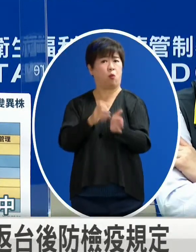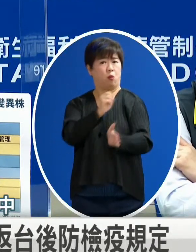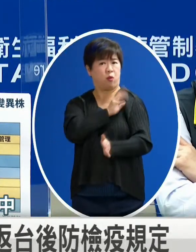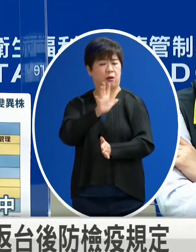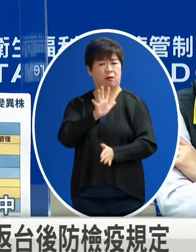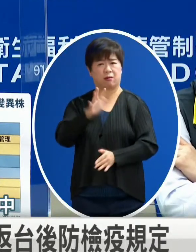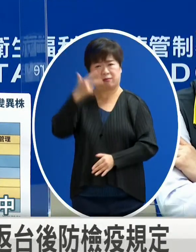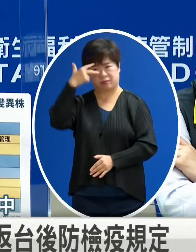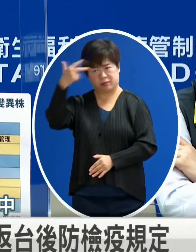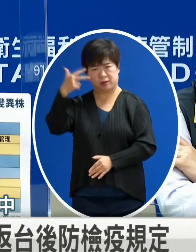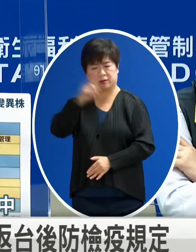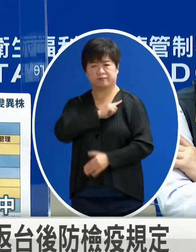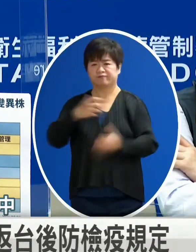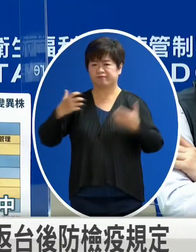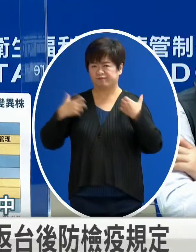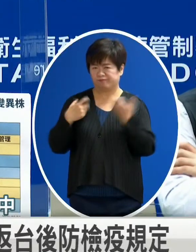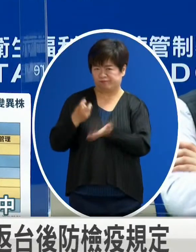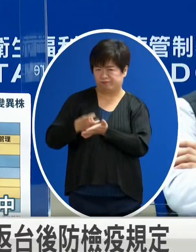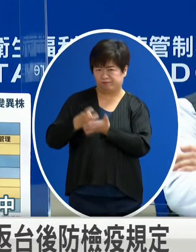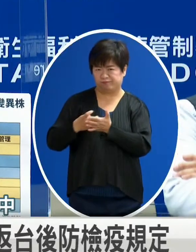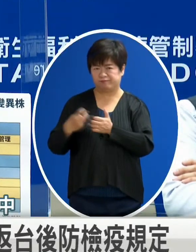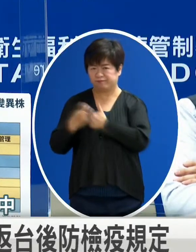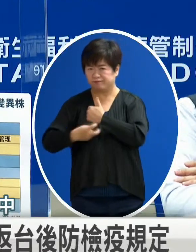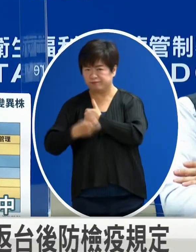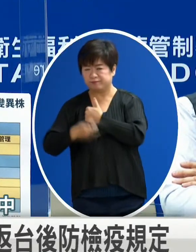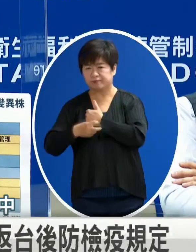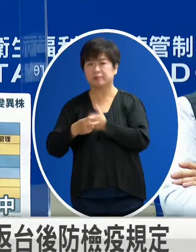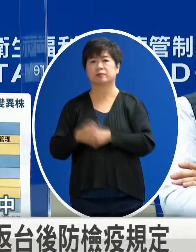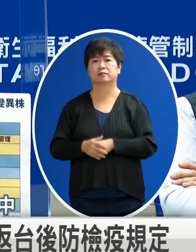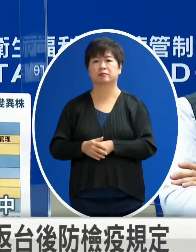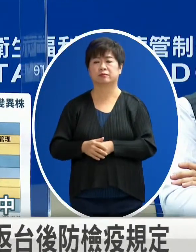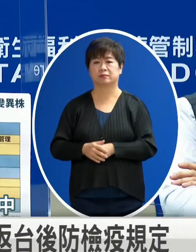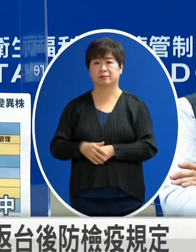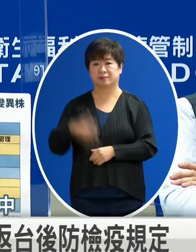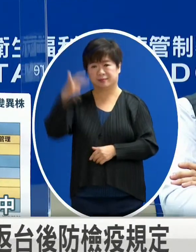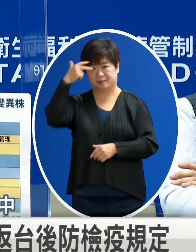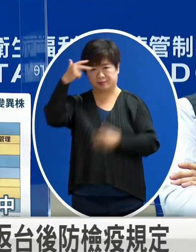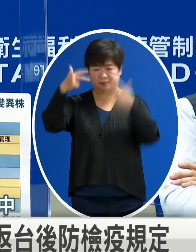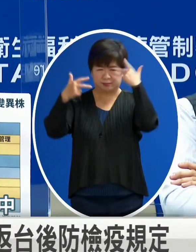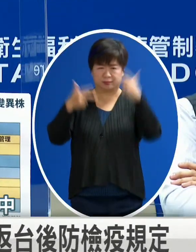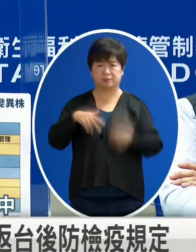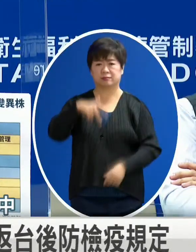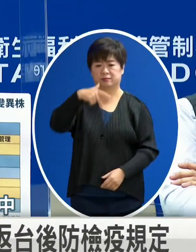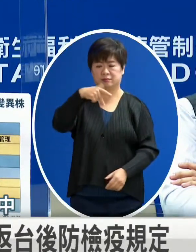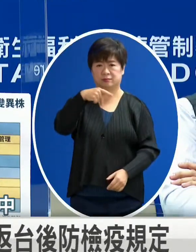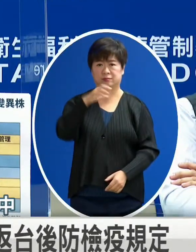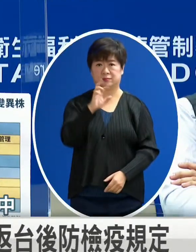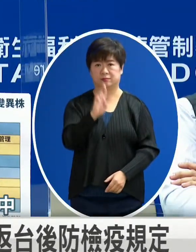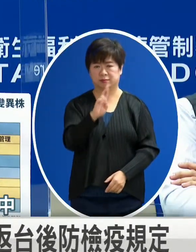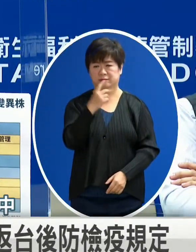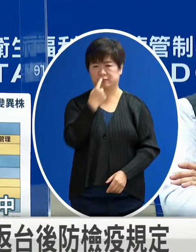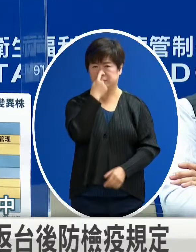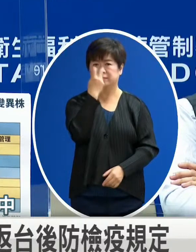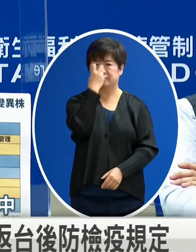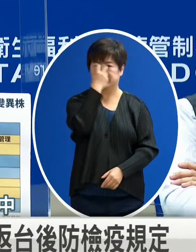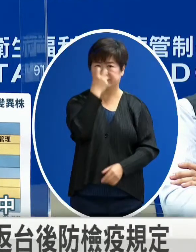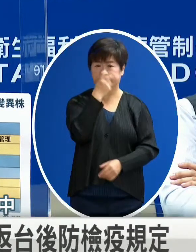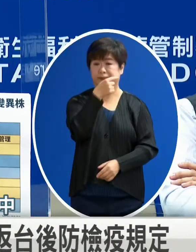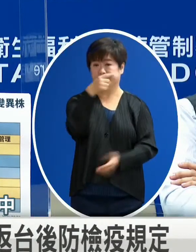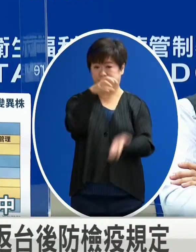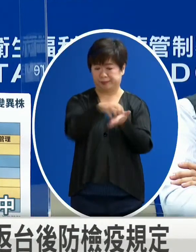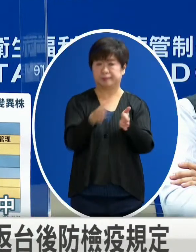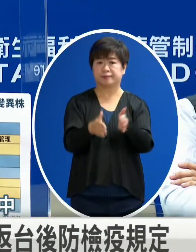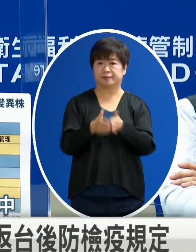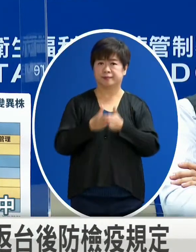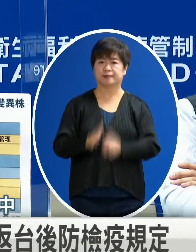是7天自主健康管理，那也是一样，每7天 PCR 要采阴。好，大概哈有这样